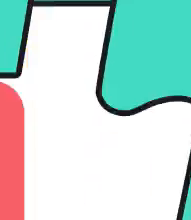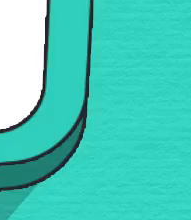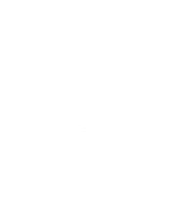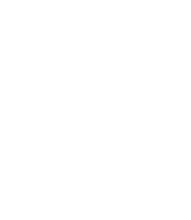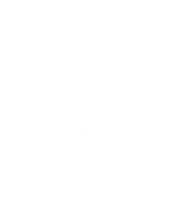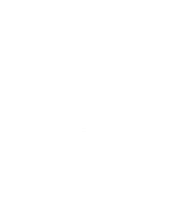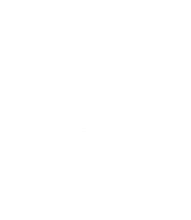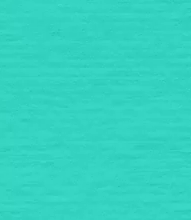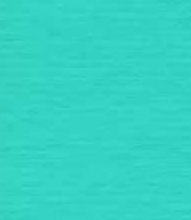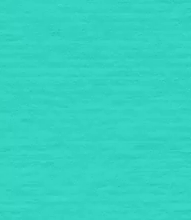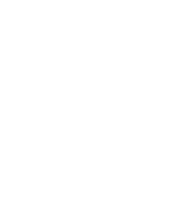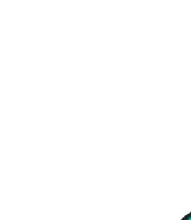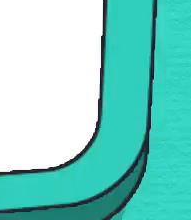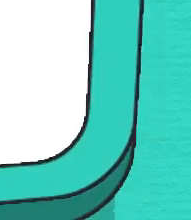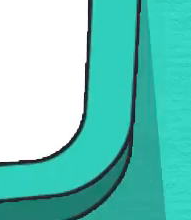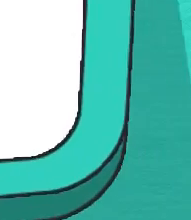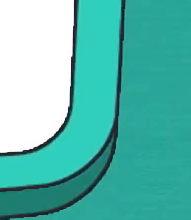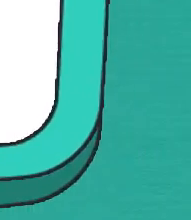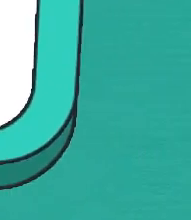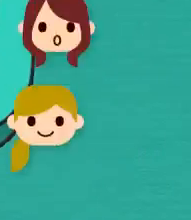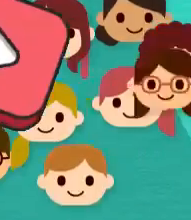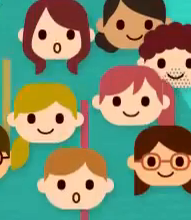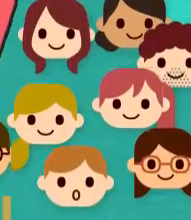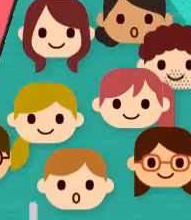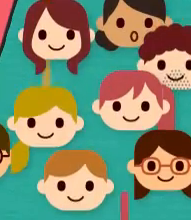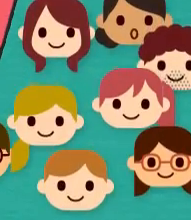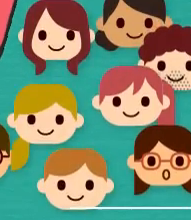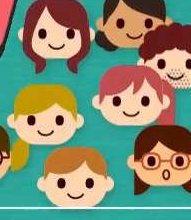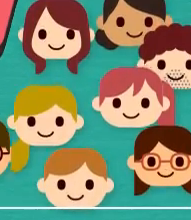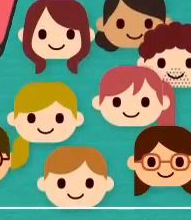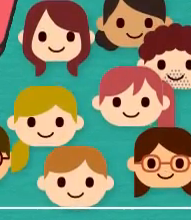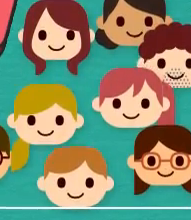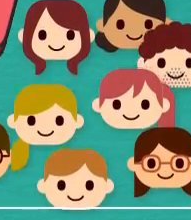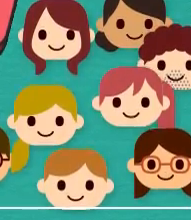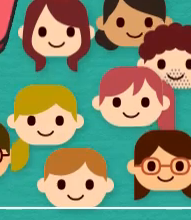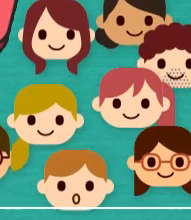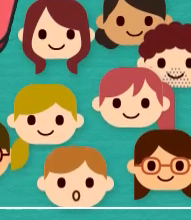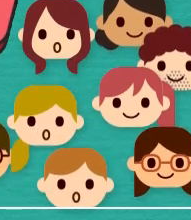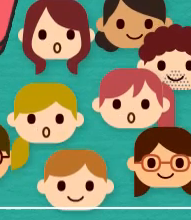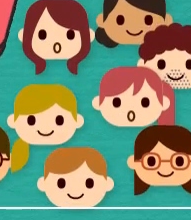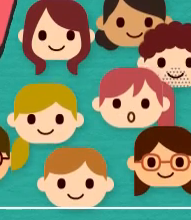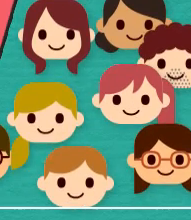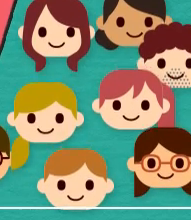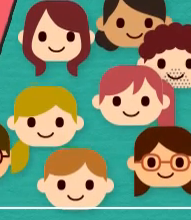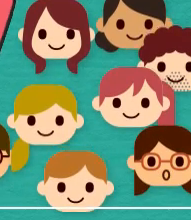제목 톡앤톡 특수학교. 특수학교가 꼭 필요한가?